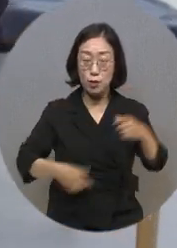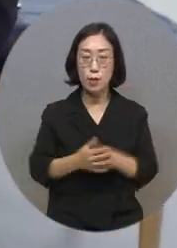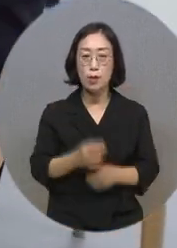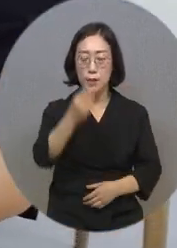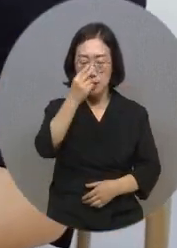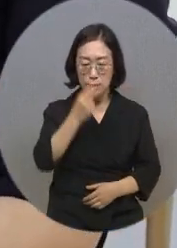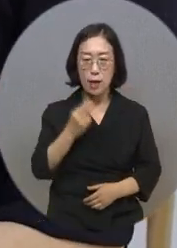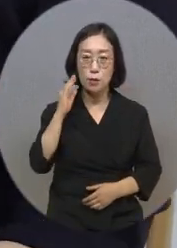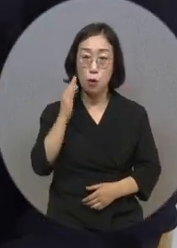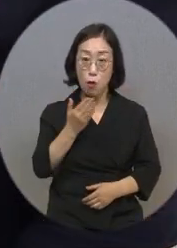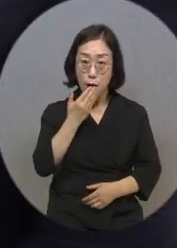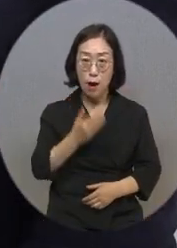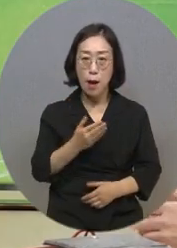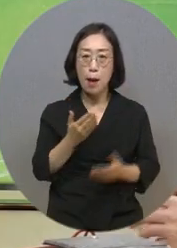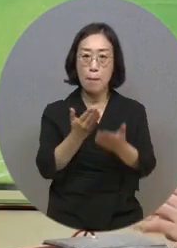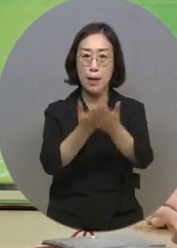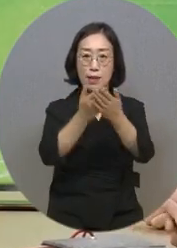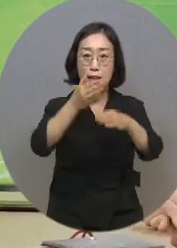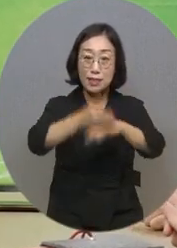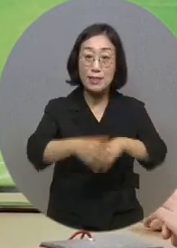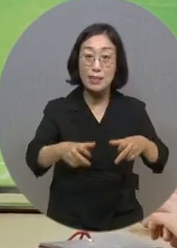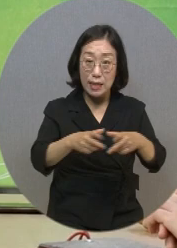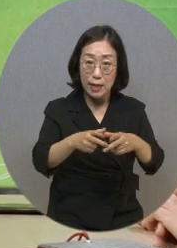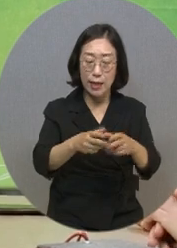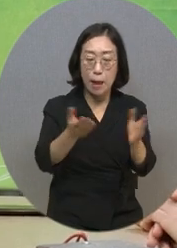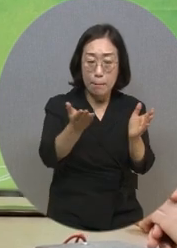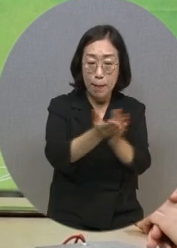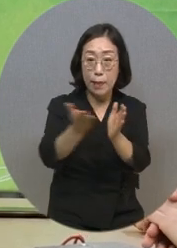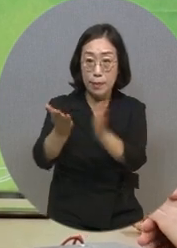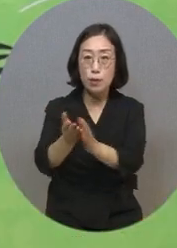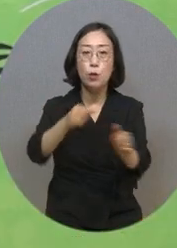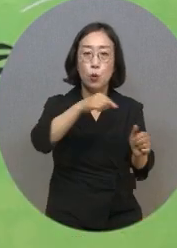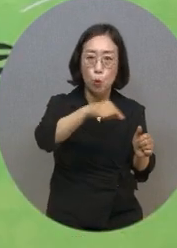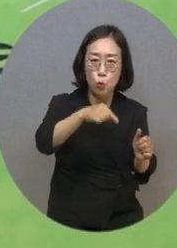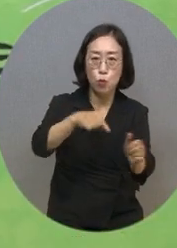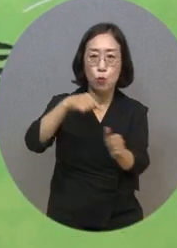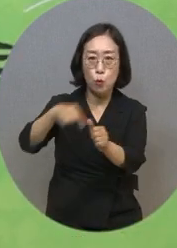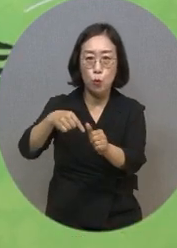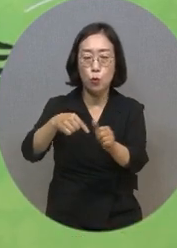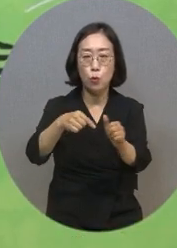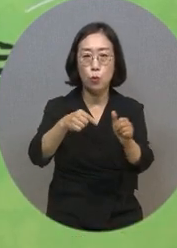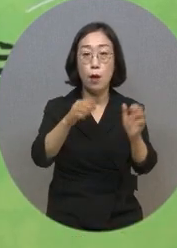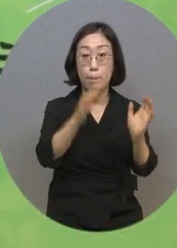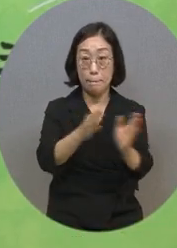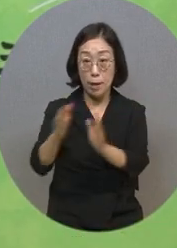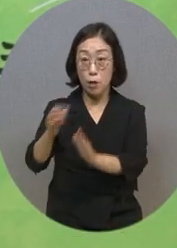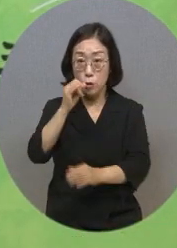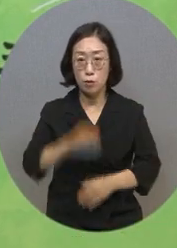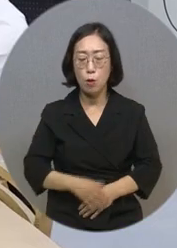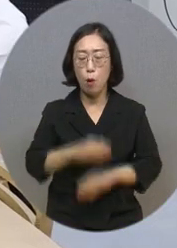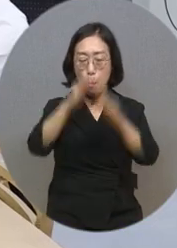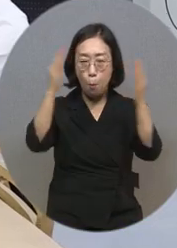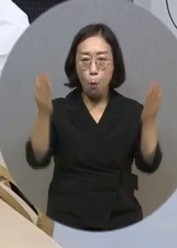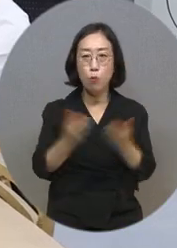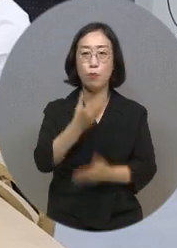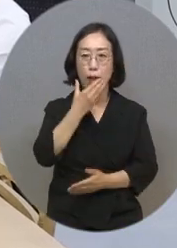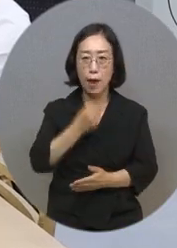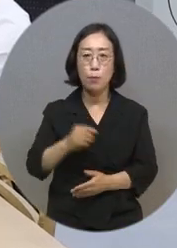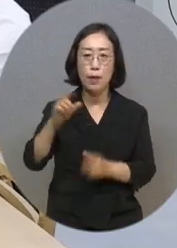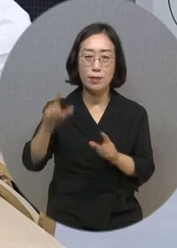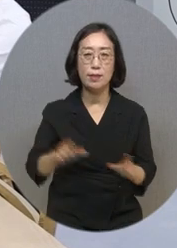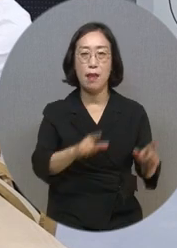청각, 발달장애인에 이르기까지 폭넓은 맞춤형 교육 프로그램을 통해 모두가 편견 없이 행복한 일상을 영위할 수